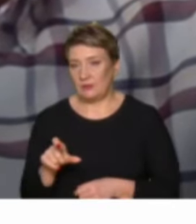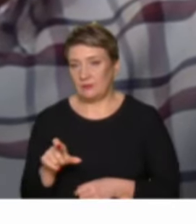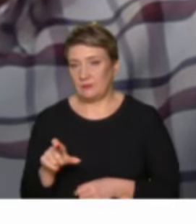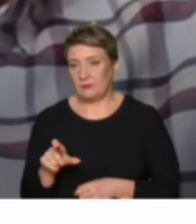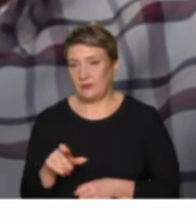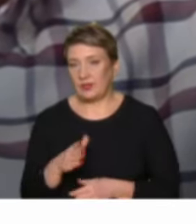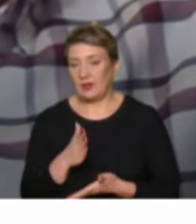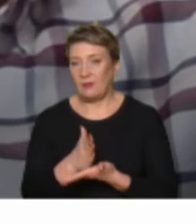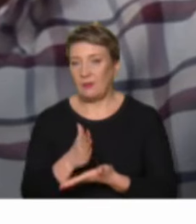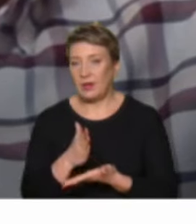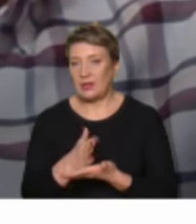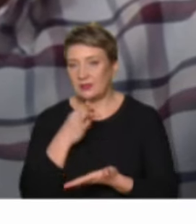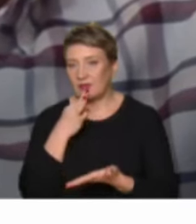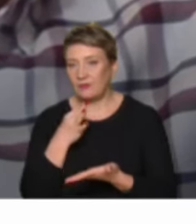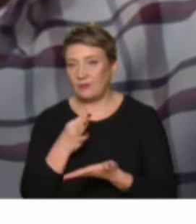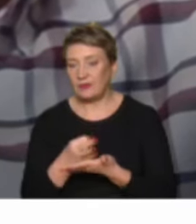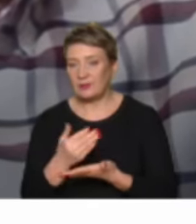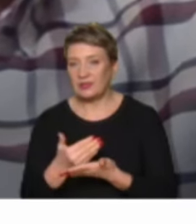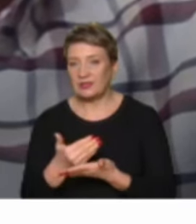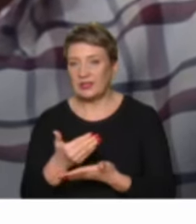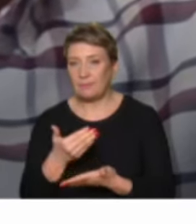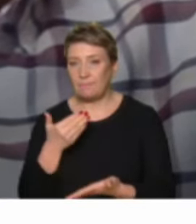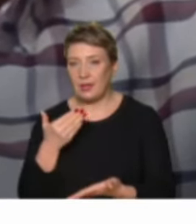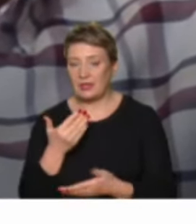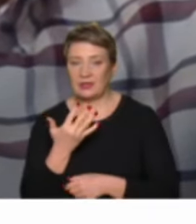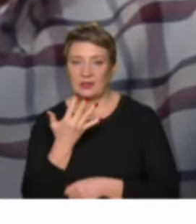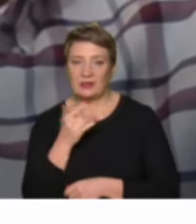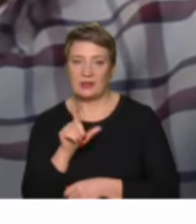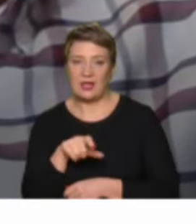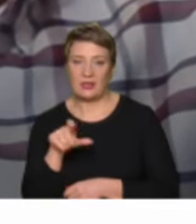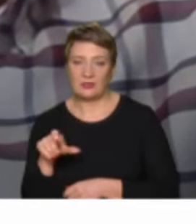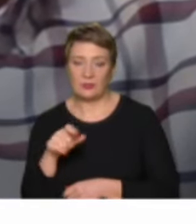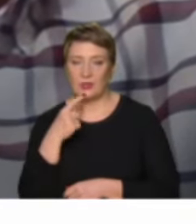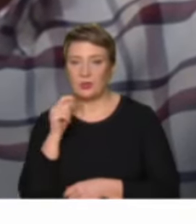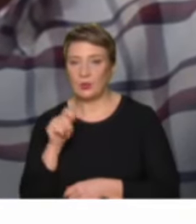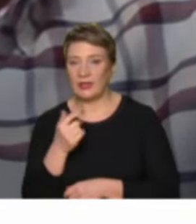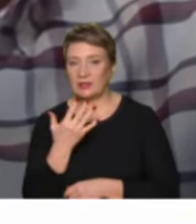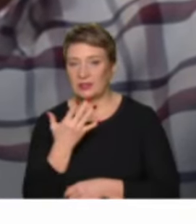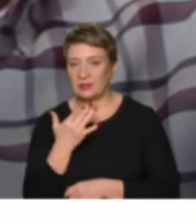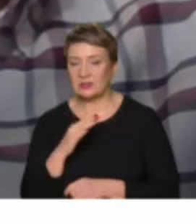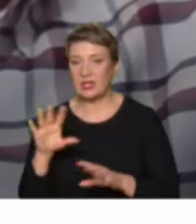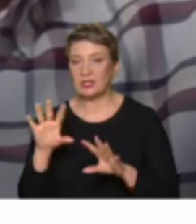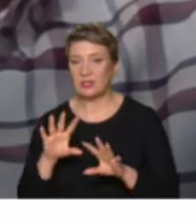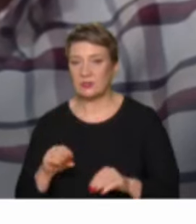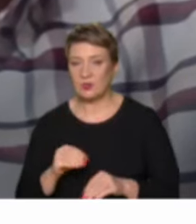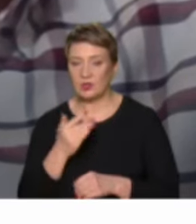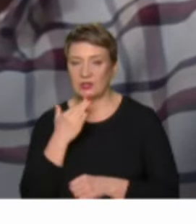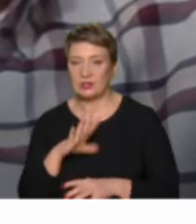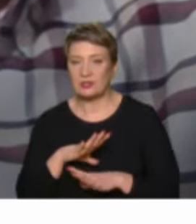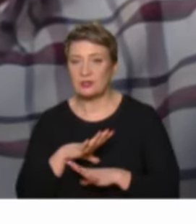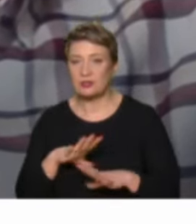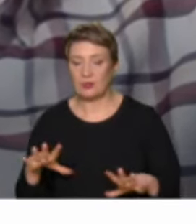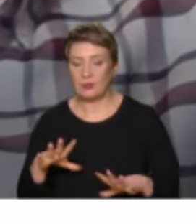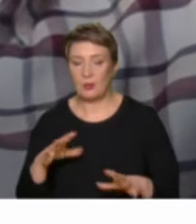собі велику відповідальність перед нацією, українською нацією. Тобто заспокоєння нації, щоб не було ніяких